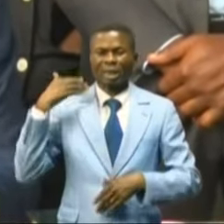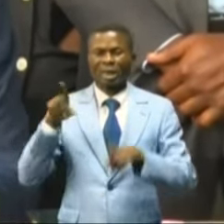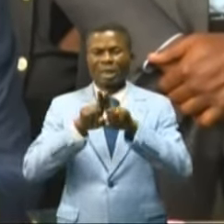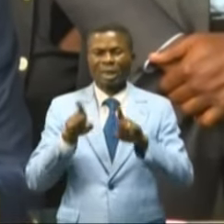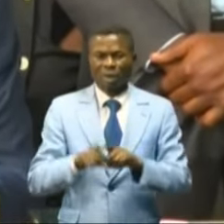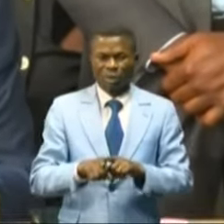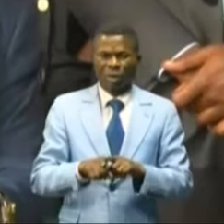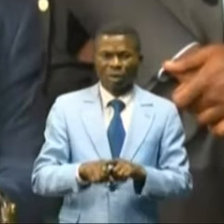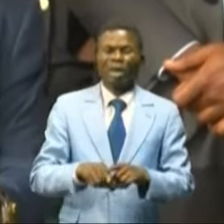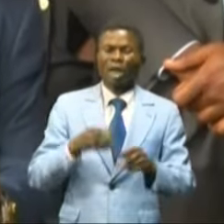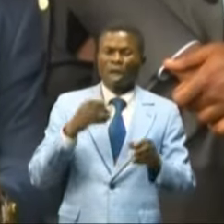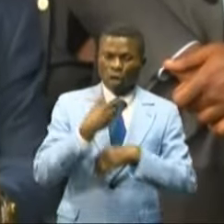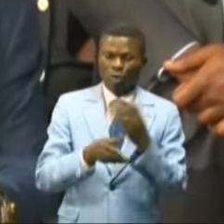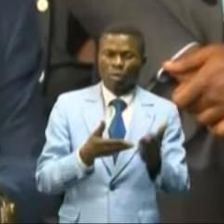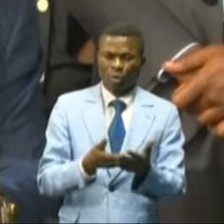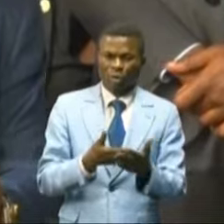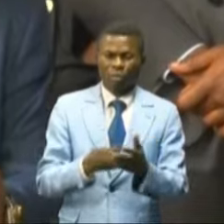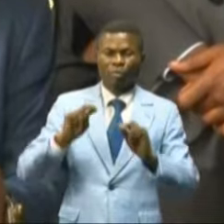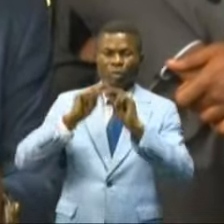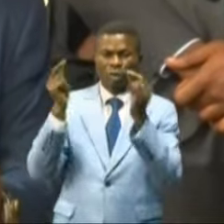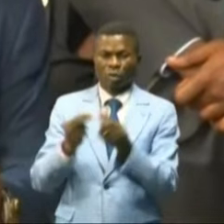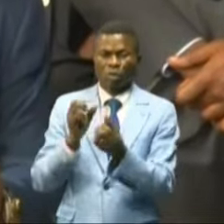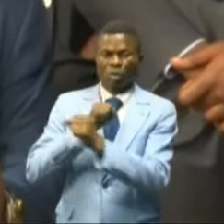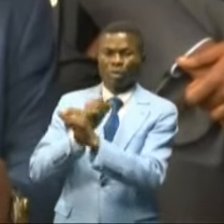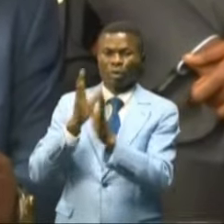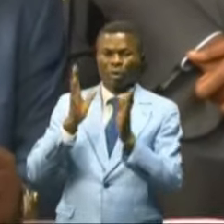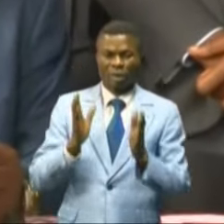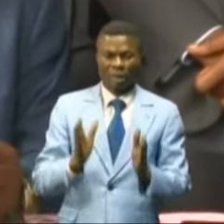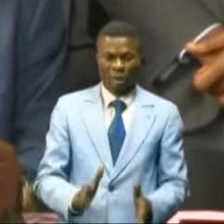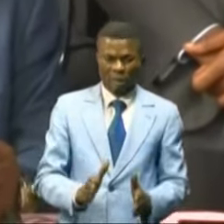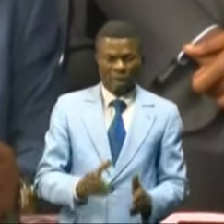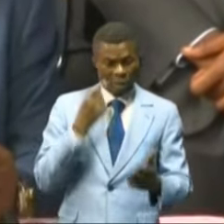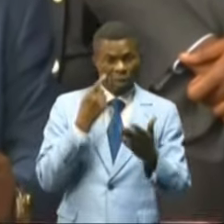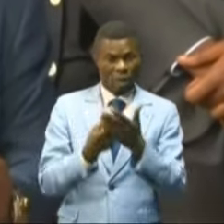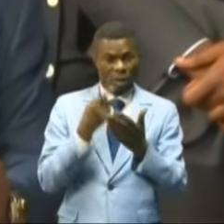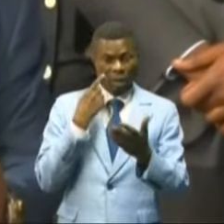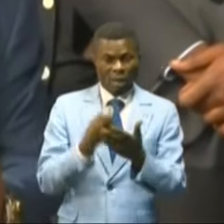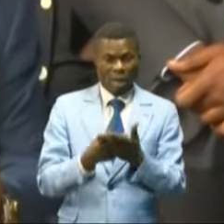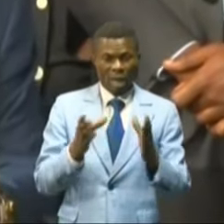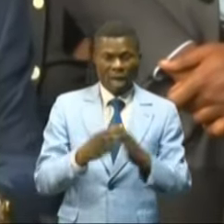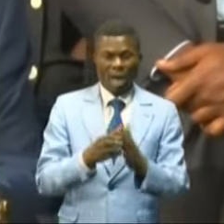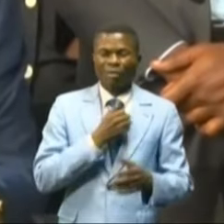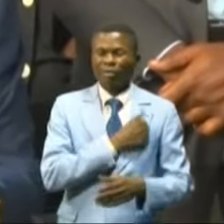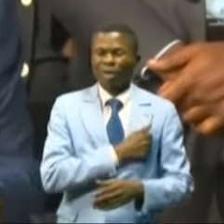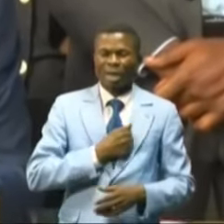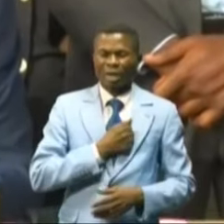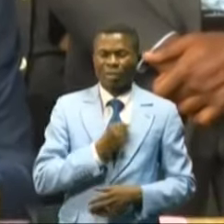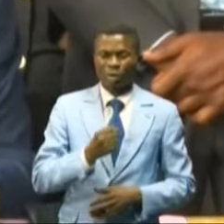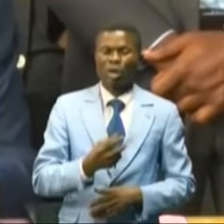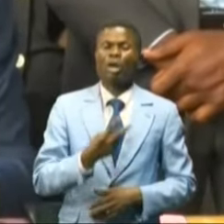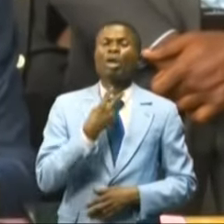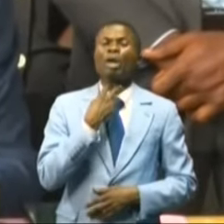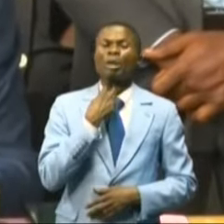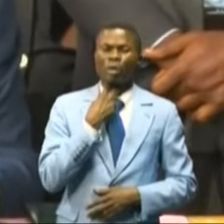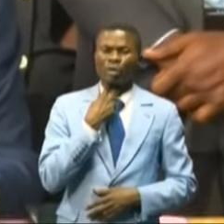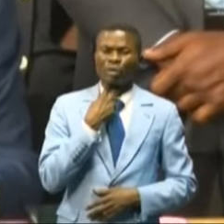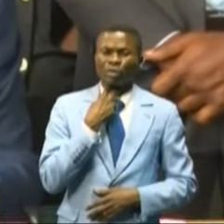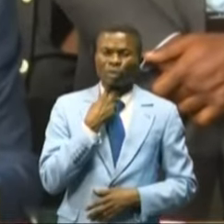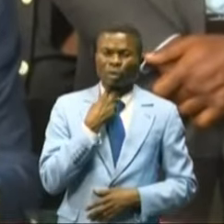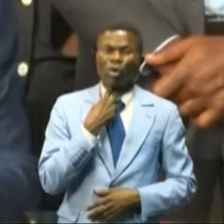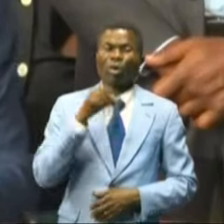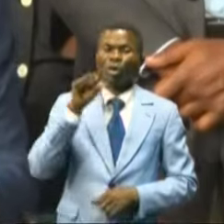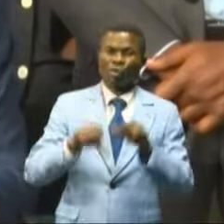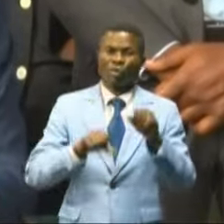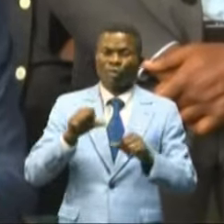réglementaires en vigueur. La délégation syndicale constate avec regret les blocages illégaux